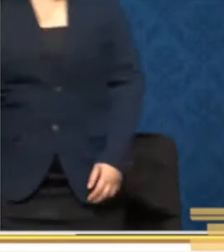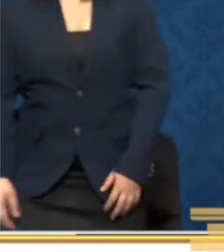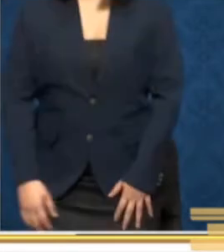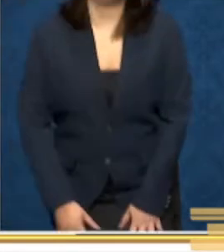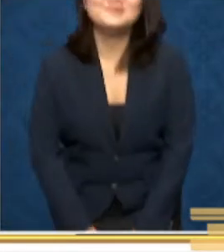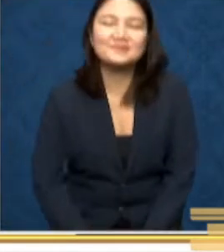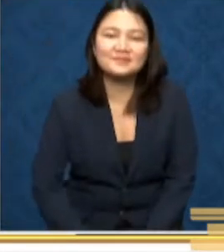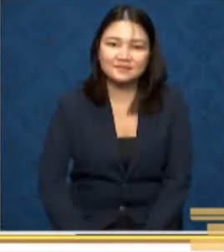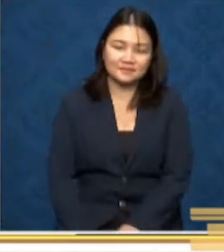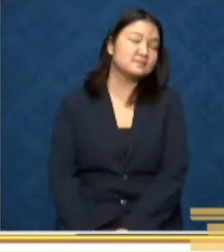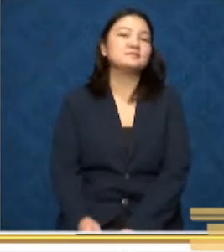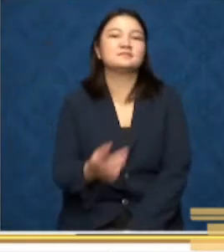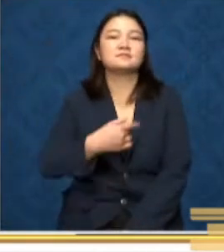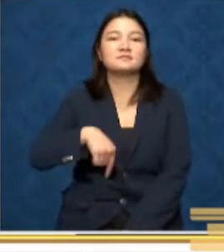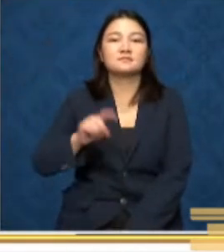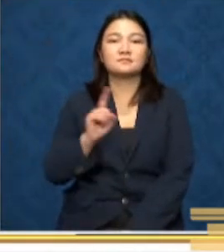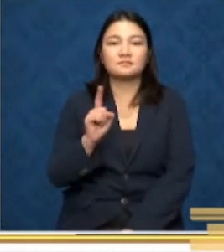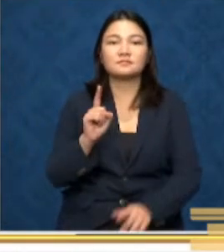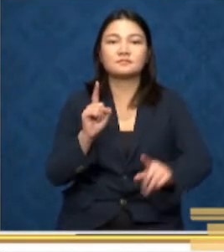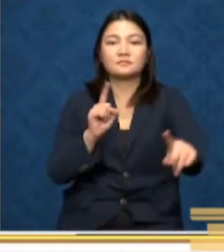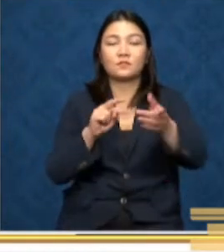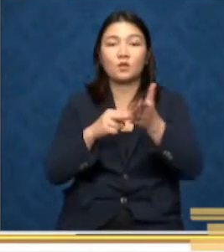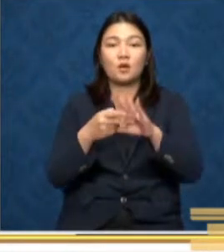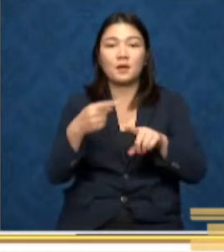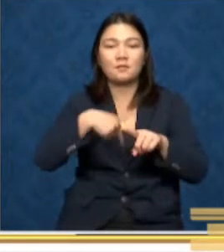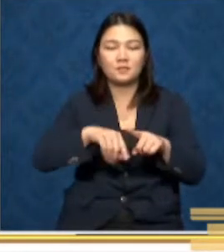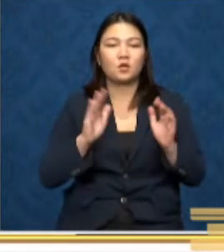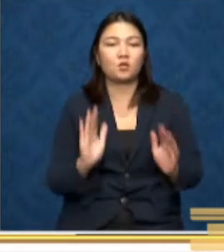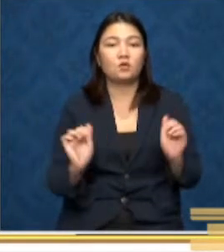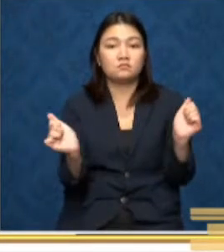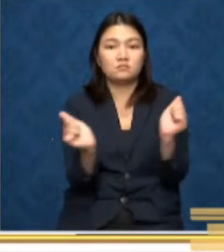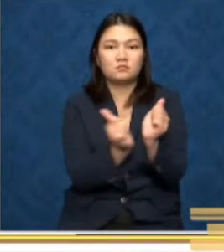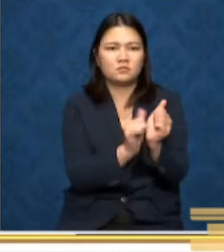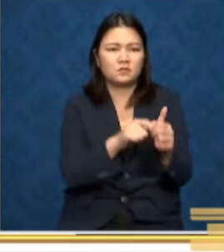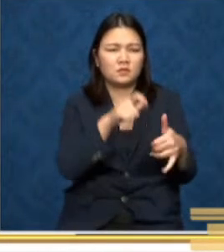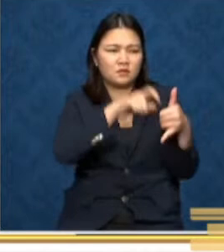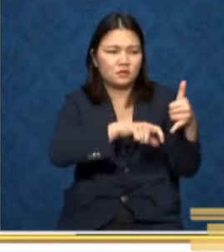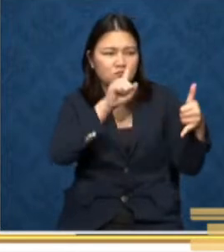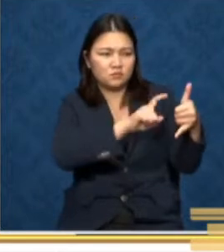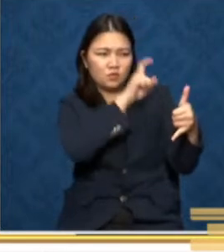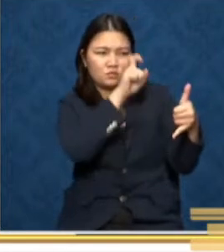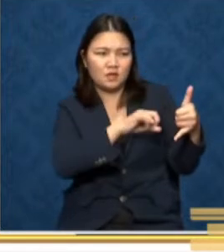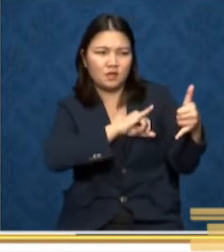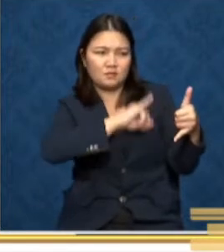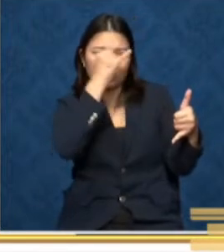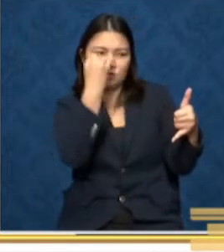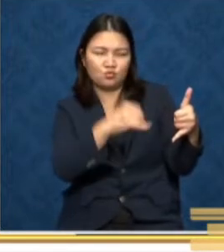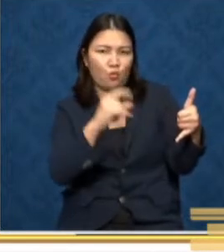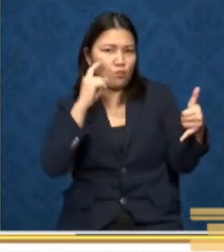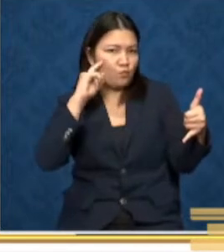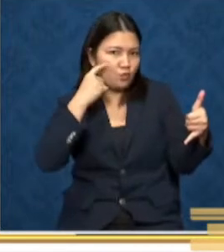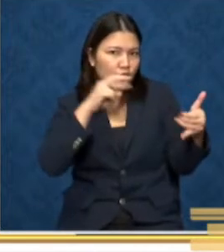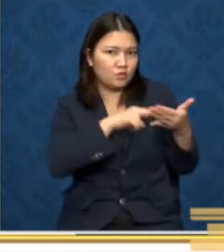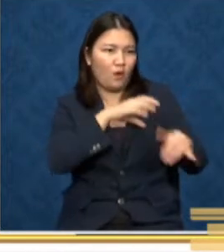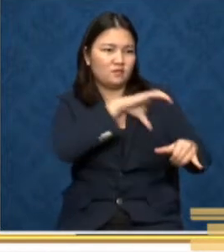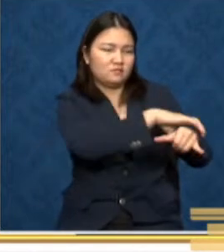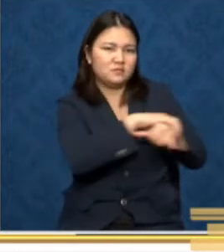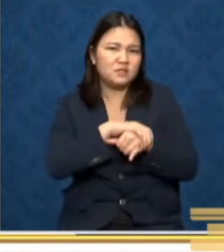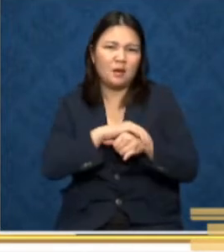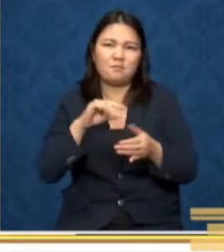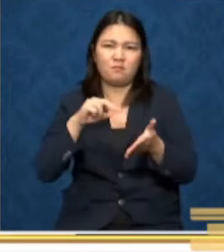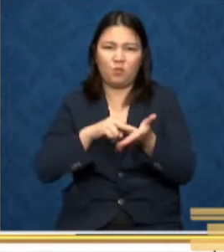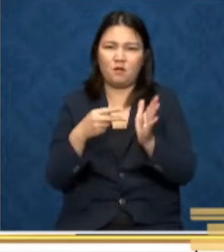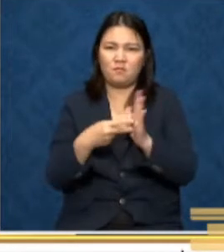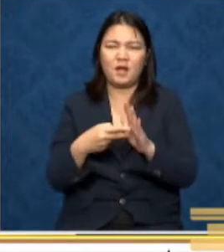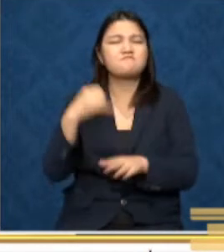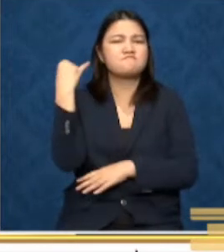า extrajudicial killing ค่ะการปฏิบัติต่อผู้ต้องสงสัยอย่างโหดเหี้ยมนะคะเป็นปกติใน3จังหวัดชายแดนใต้ที่ประกาศกฎ